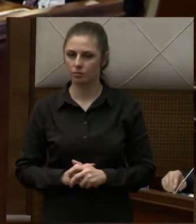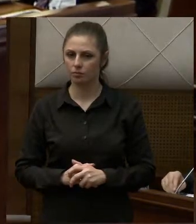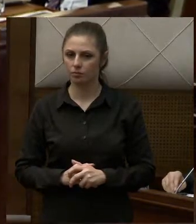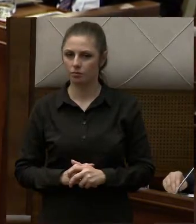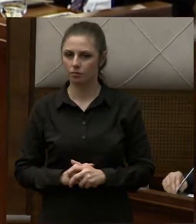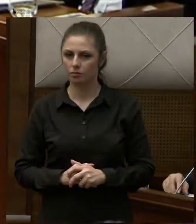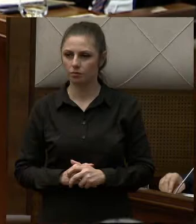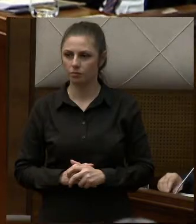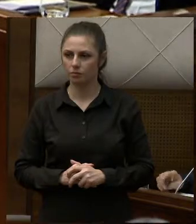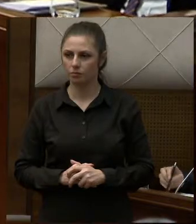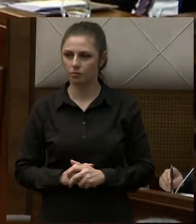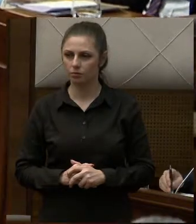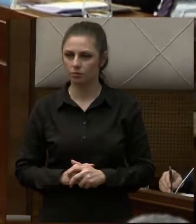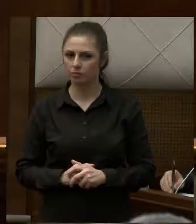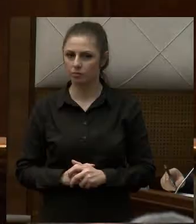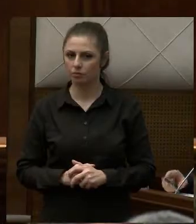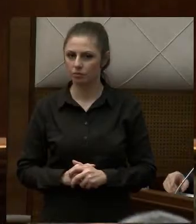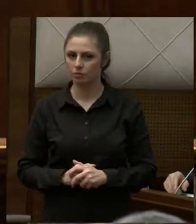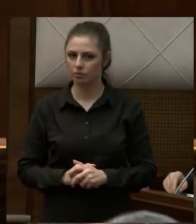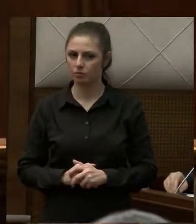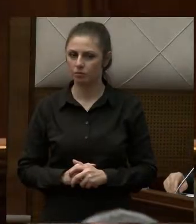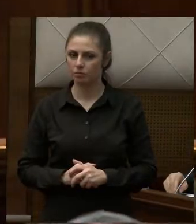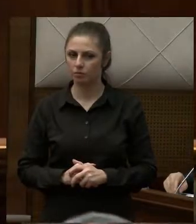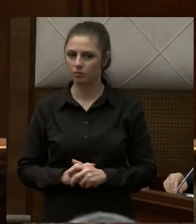Recep Bey'in vereceği cevapları ben vereceğim.